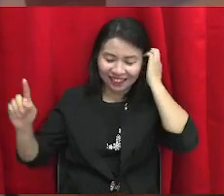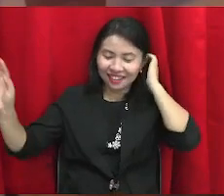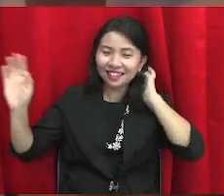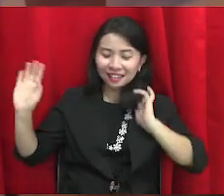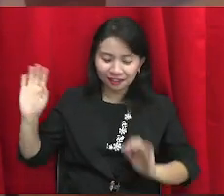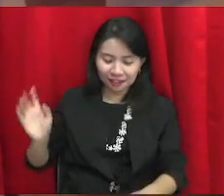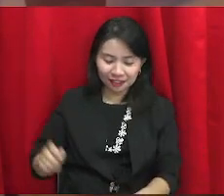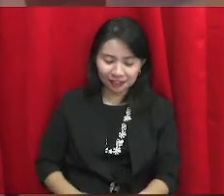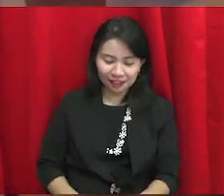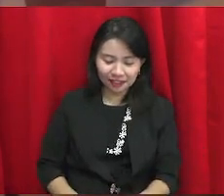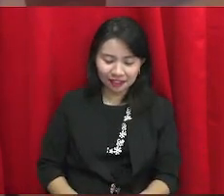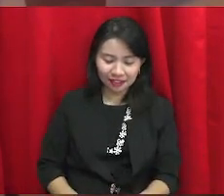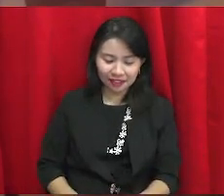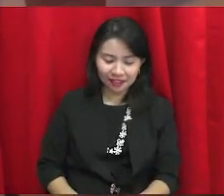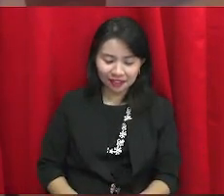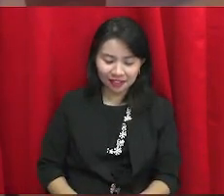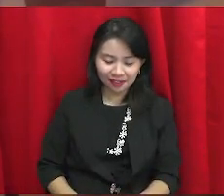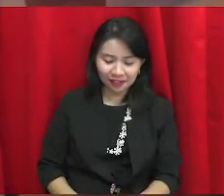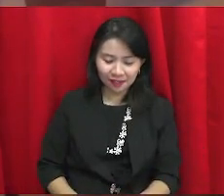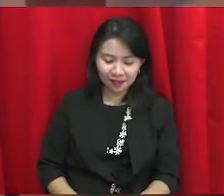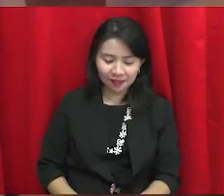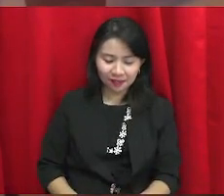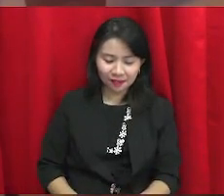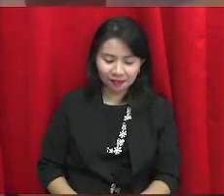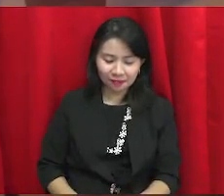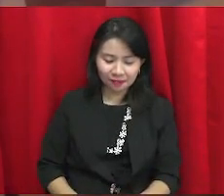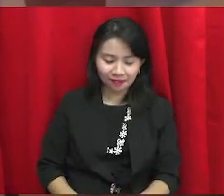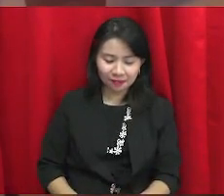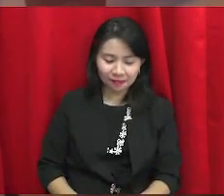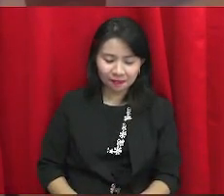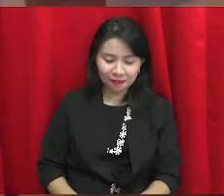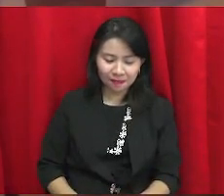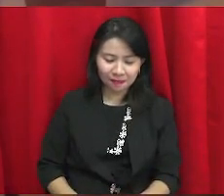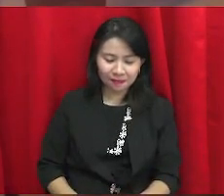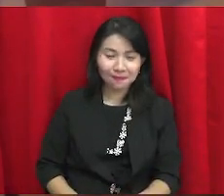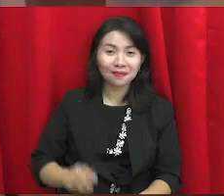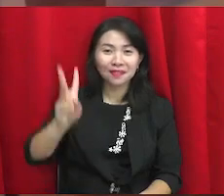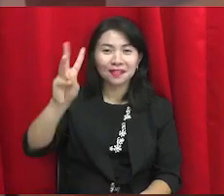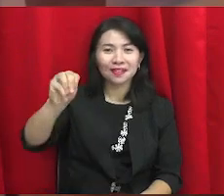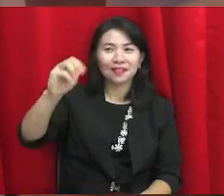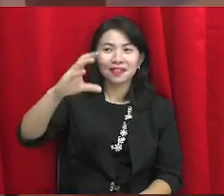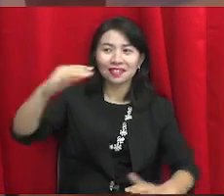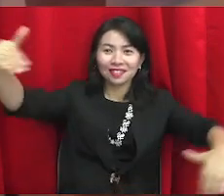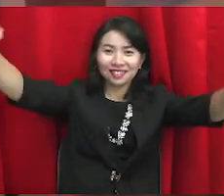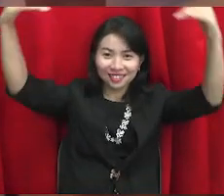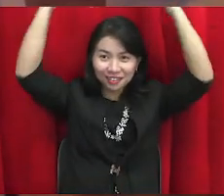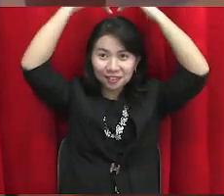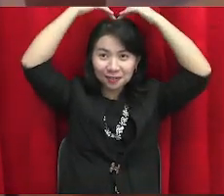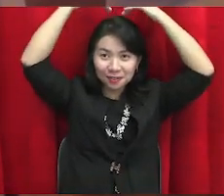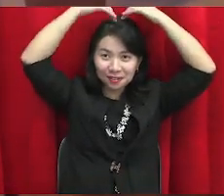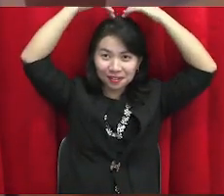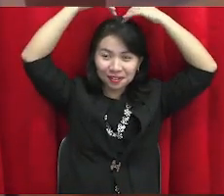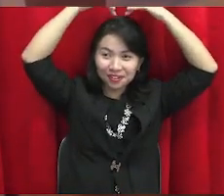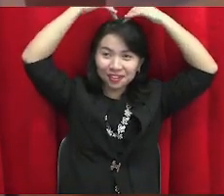sa inyo lahat dyan. Ayan. Let's go back to. Team back to tayo all the way.